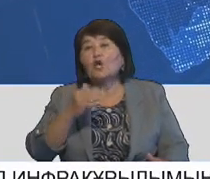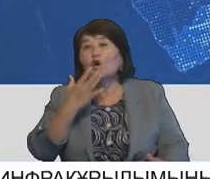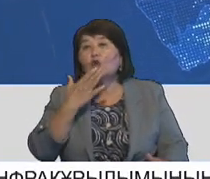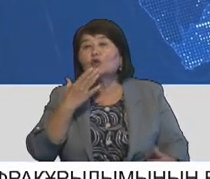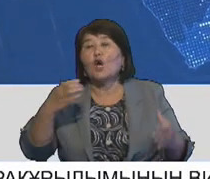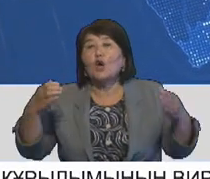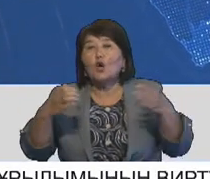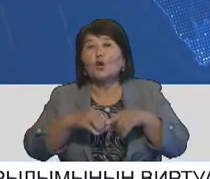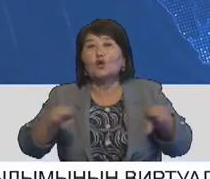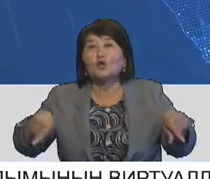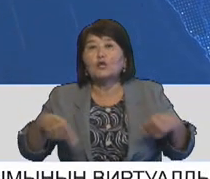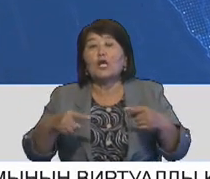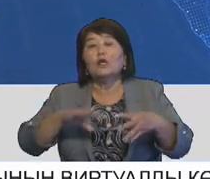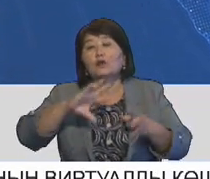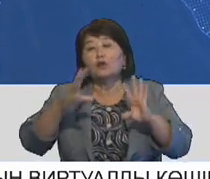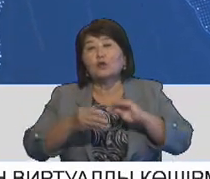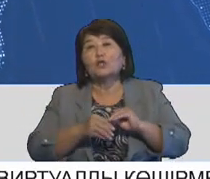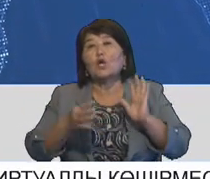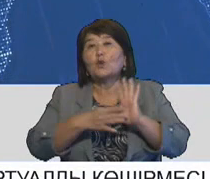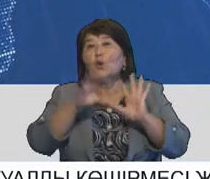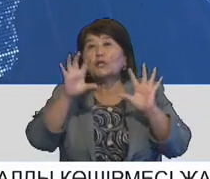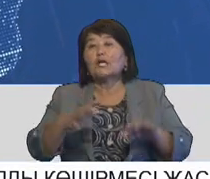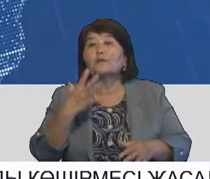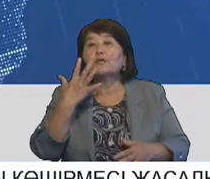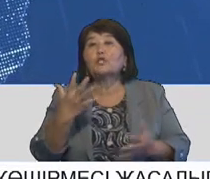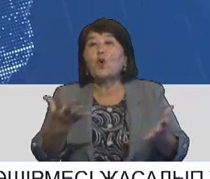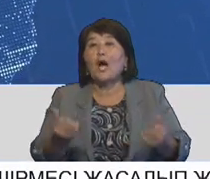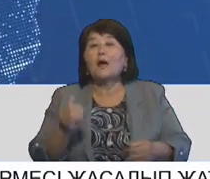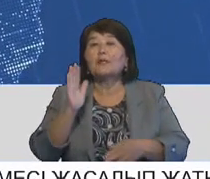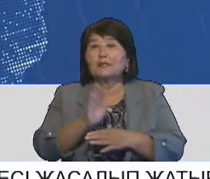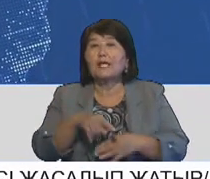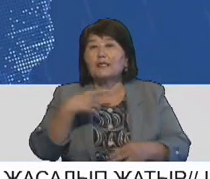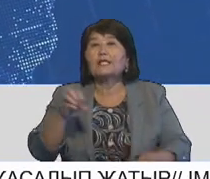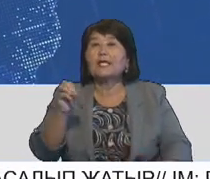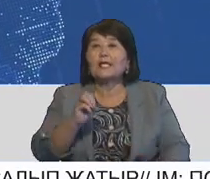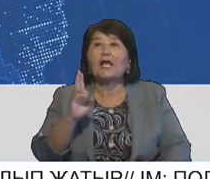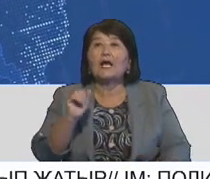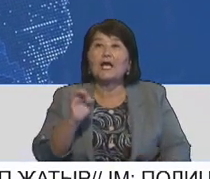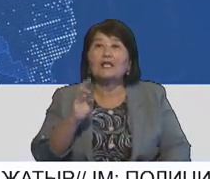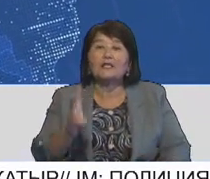отырысының қорытындысы бойынша жоспарланған 9 заңның 5-і қабылданды деді Ерлан Қарин.